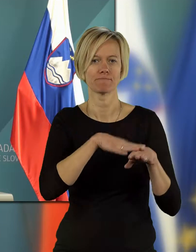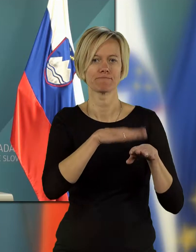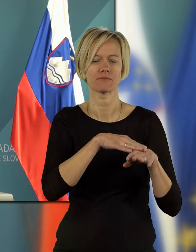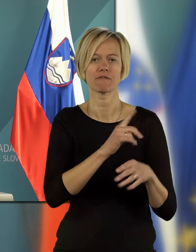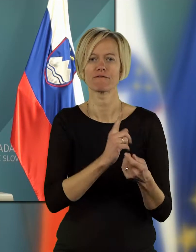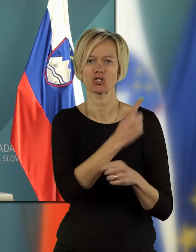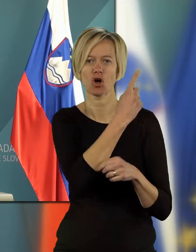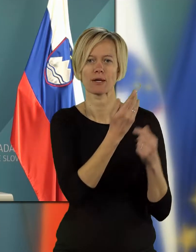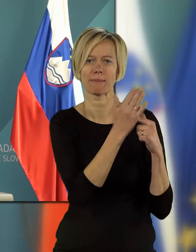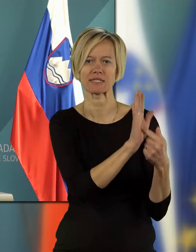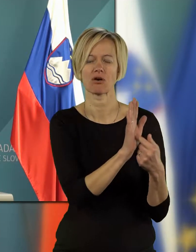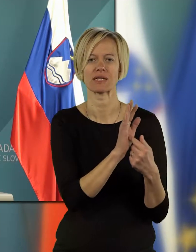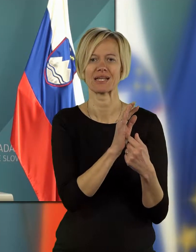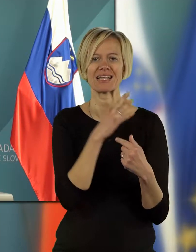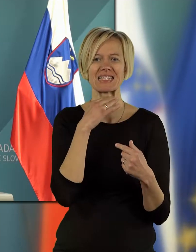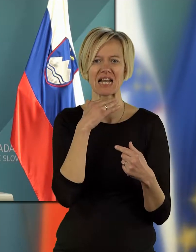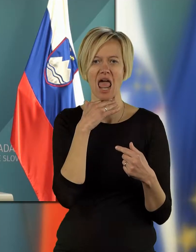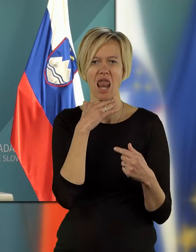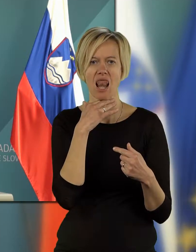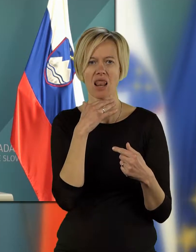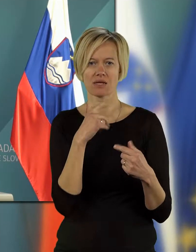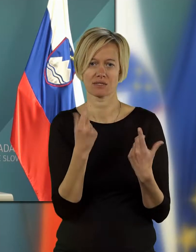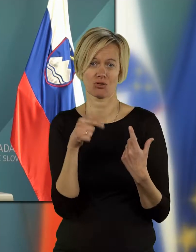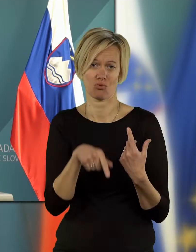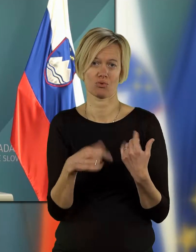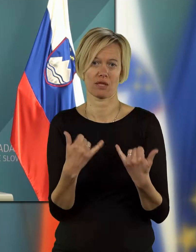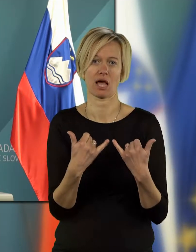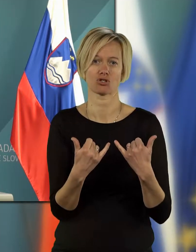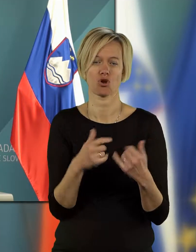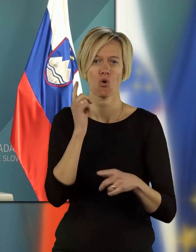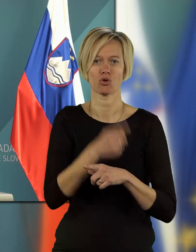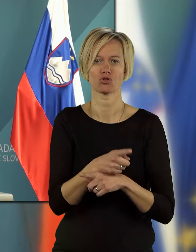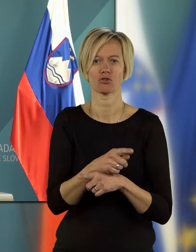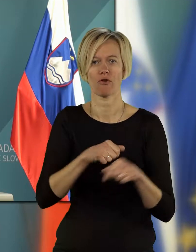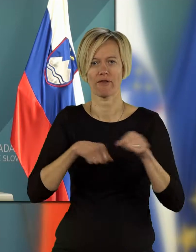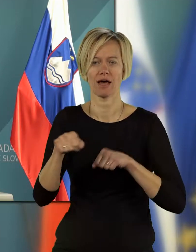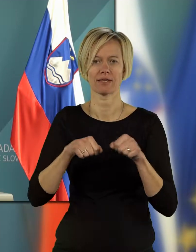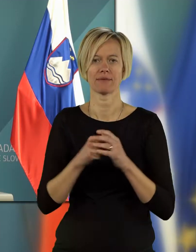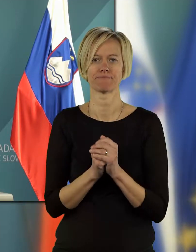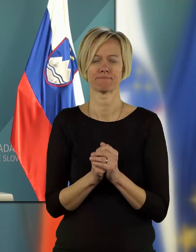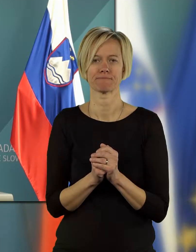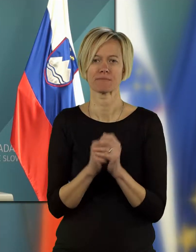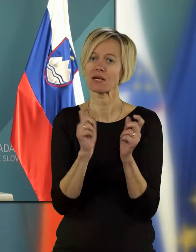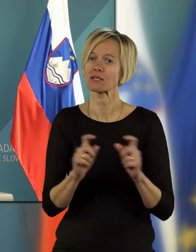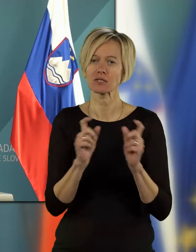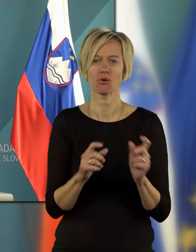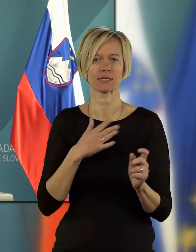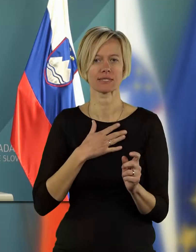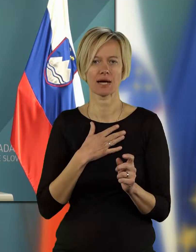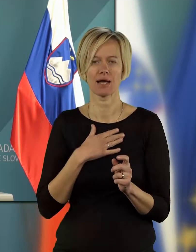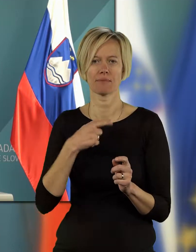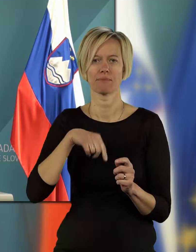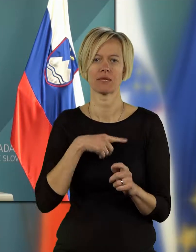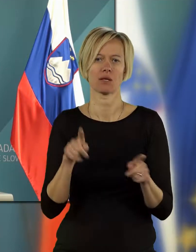seznanim visoke predstavnike Izraela s to današnjo odločitvijo vlade, razloge,